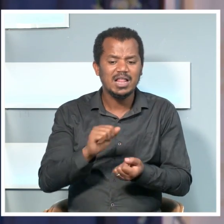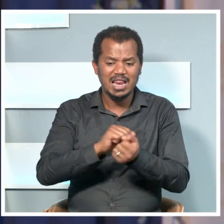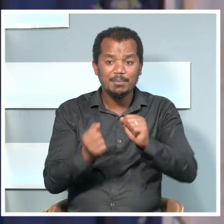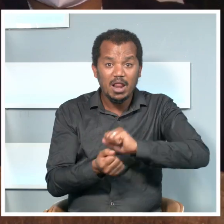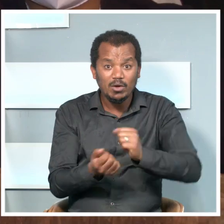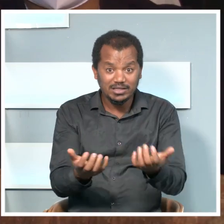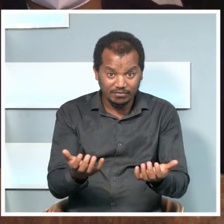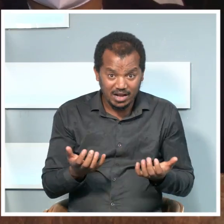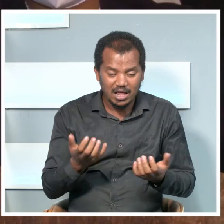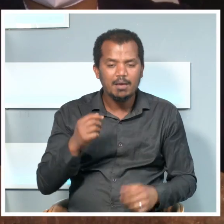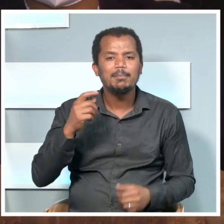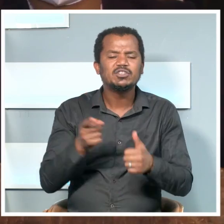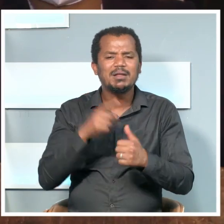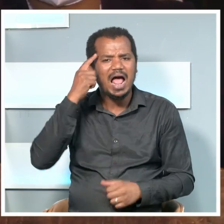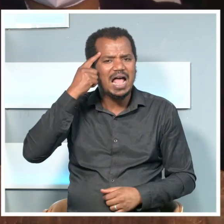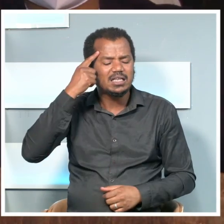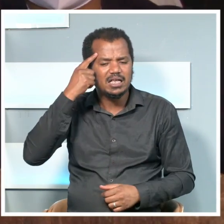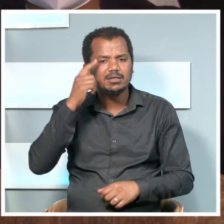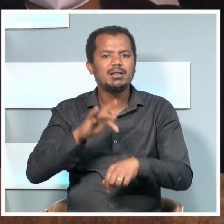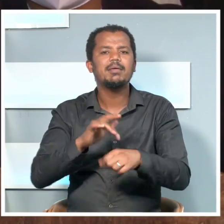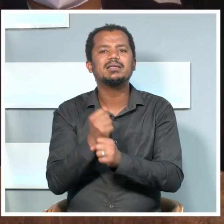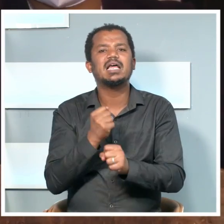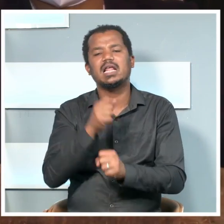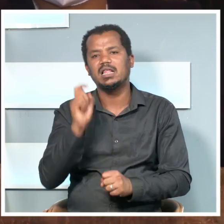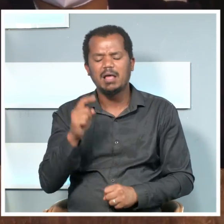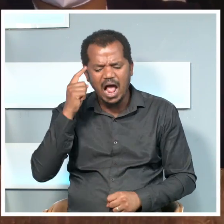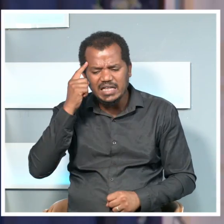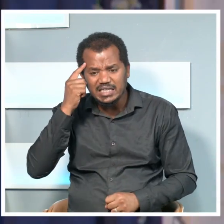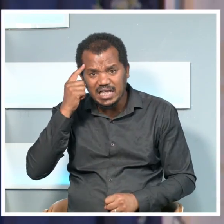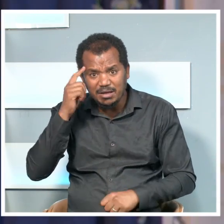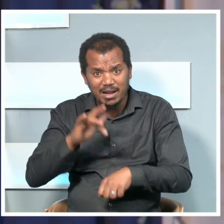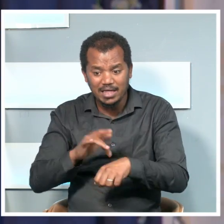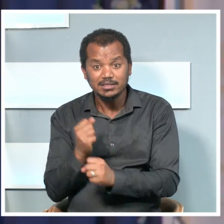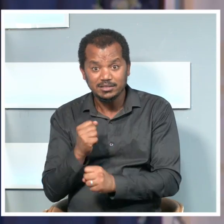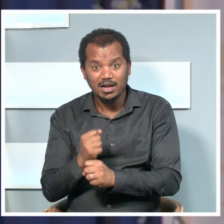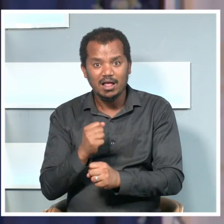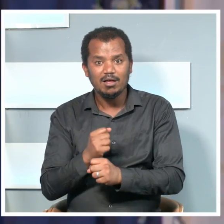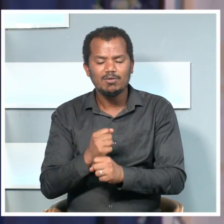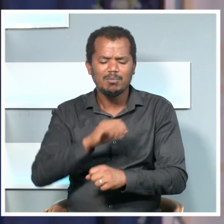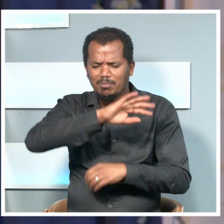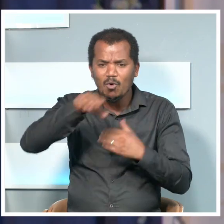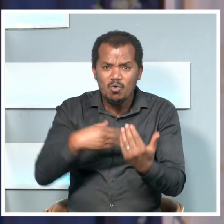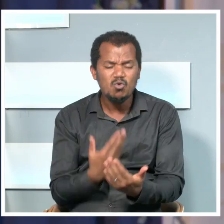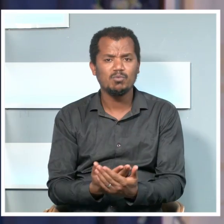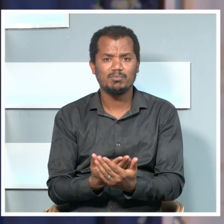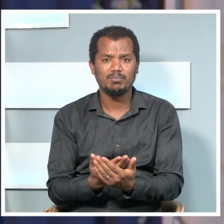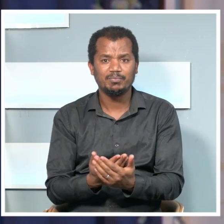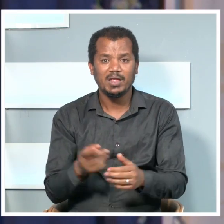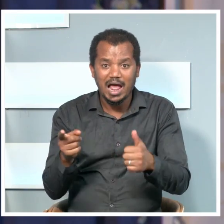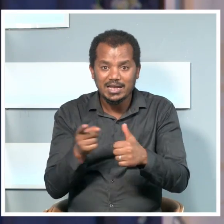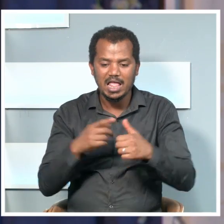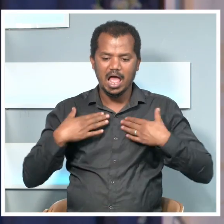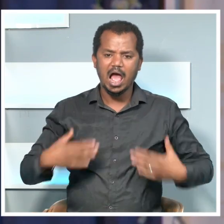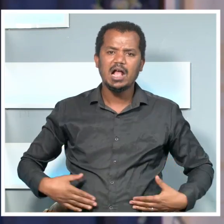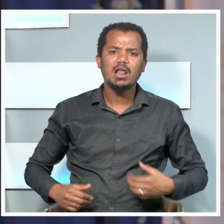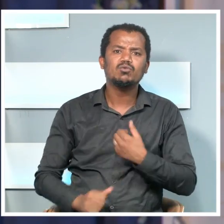ለመለወጥ ከፈለግን አስተሳሰብ ላይ ነው መሰራት ያለበት። አስተሳሰብ ላይ ስንሰራ በሁሉም ማለት ነው። አንደኛ